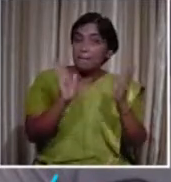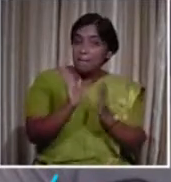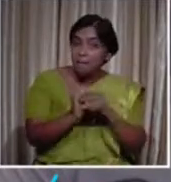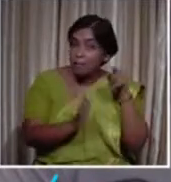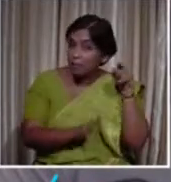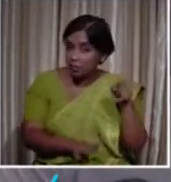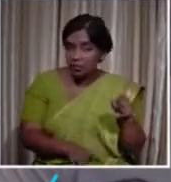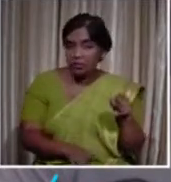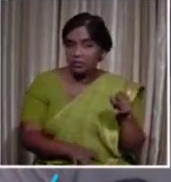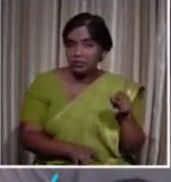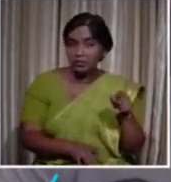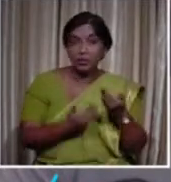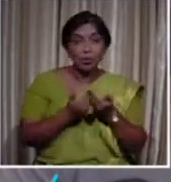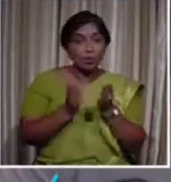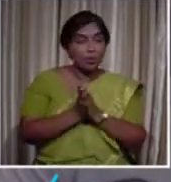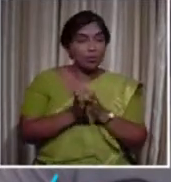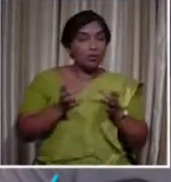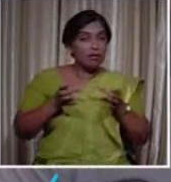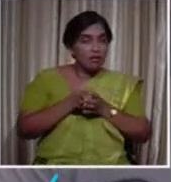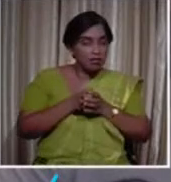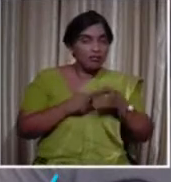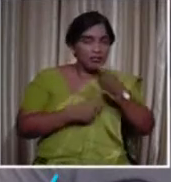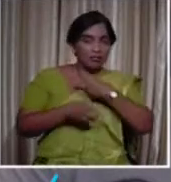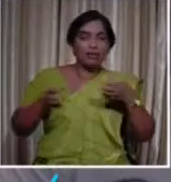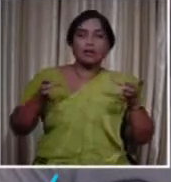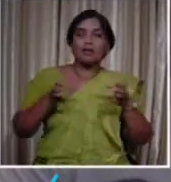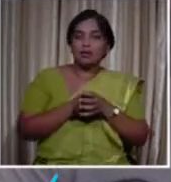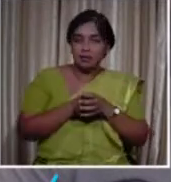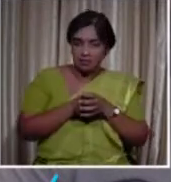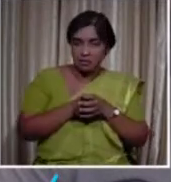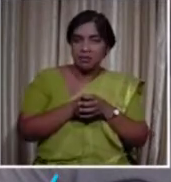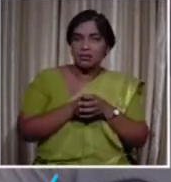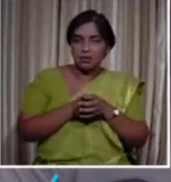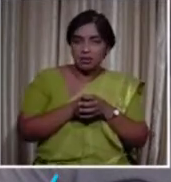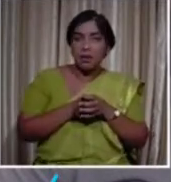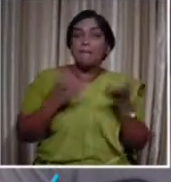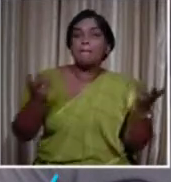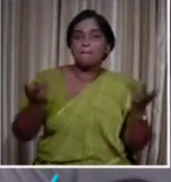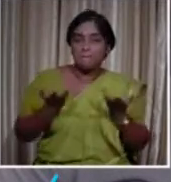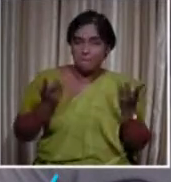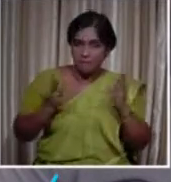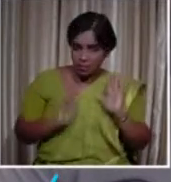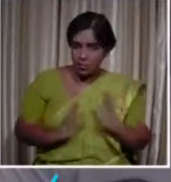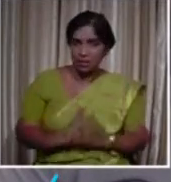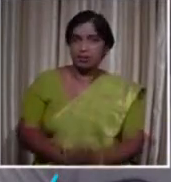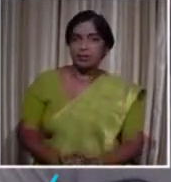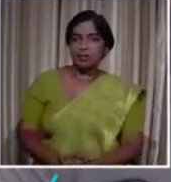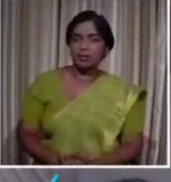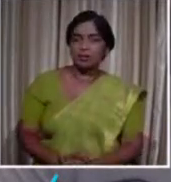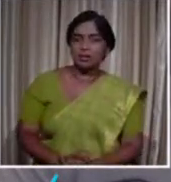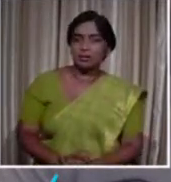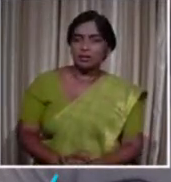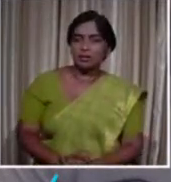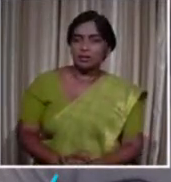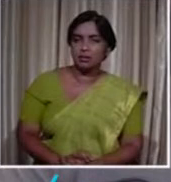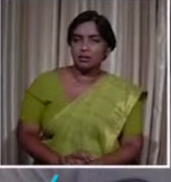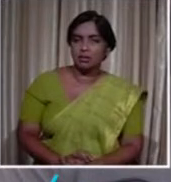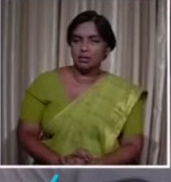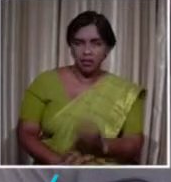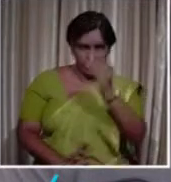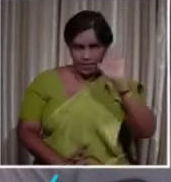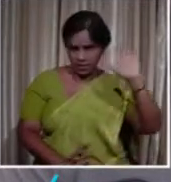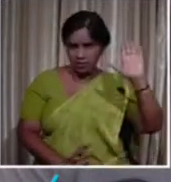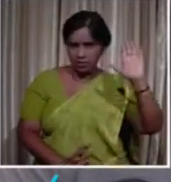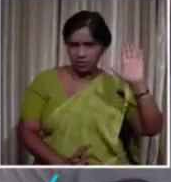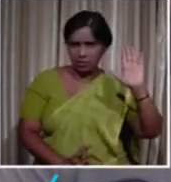අගමැතිතුමාට තම කණ්ඩායම එකඟ කරගන්න විවාදයකට හරවගන්න වෙලා තියෙනවා. ඔබතුමාගේ ස්තුතිය ප්‍රකාශ කරා නම් හොඳයි. දකින්න